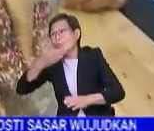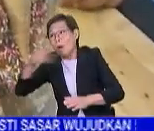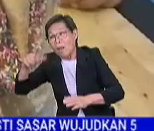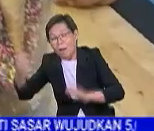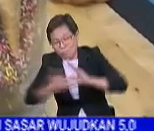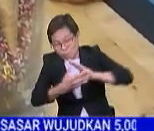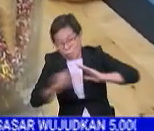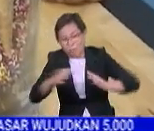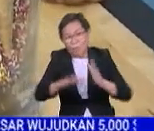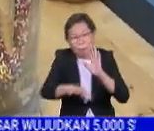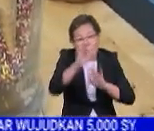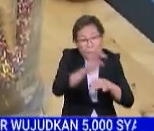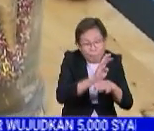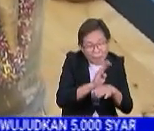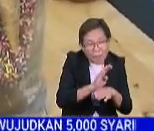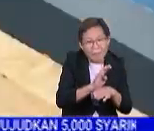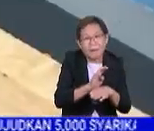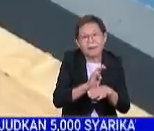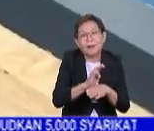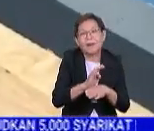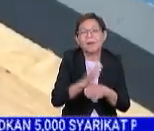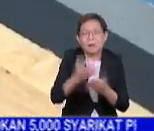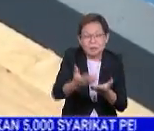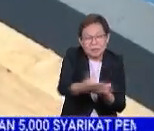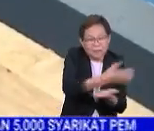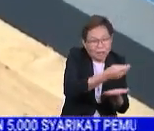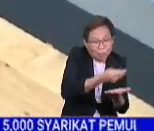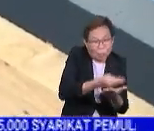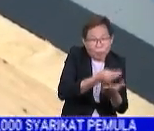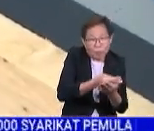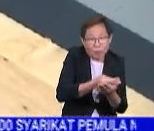memilih perniagaan sebagai punca pendapatan